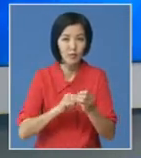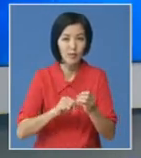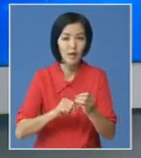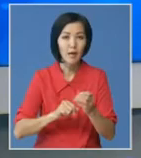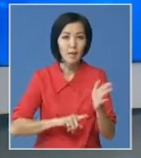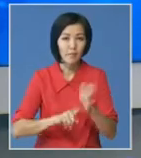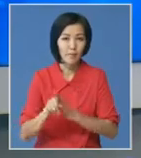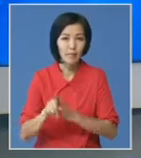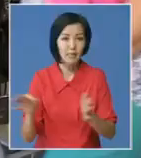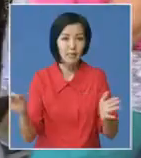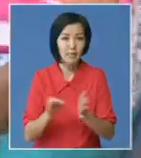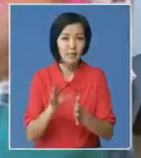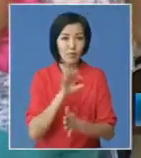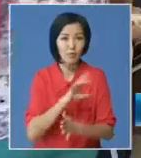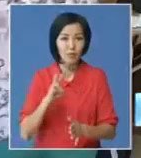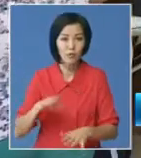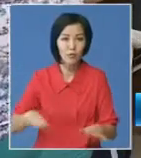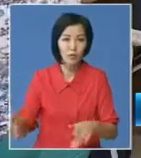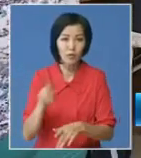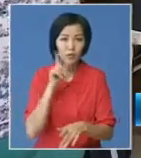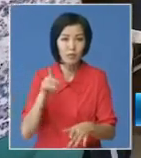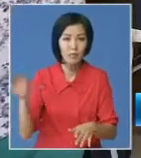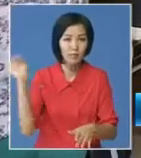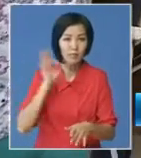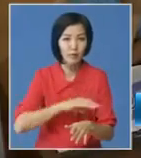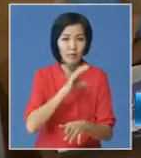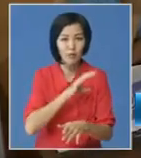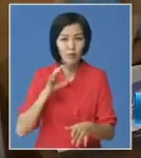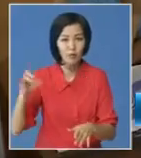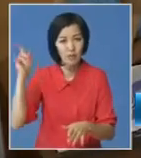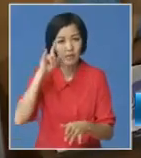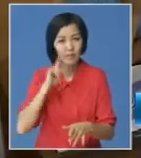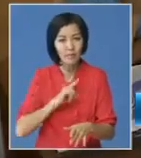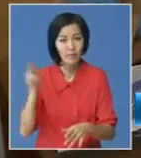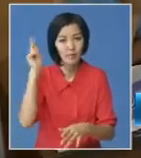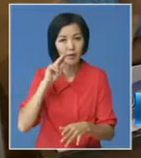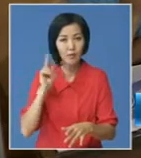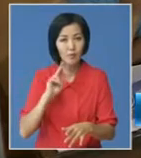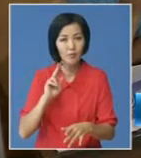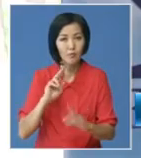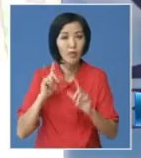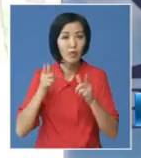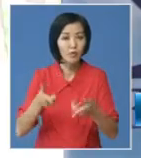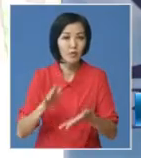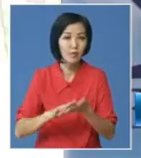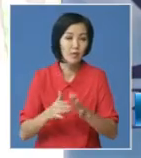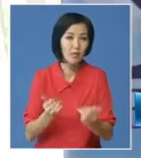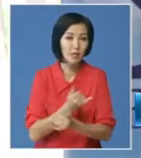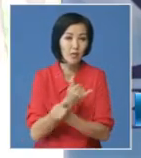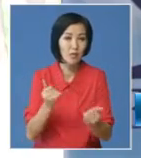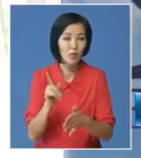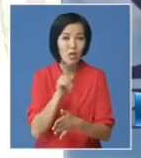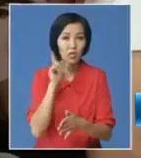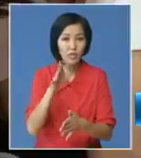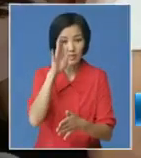асып келеді. Мақсаты оңтүстік өңірдегі жастардың батыс пен солтүстік Қазақстанда білім алуына жағдай жасау. Сол арқылы жас